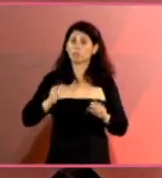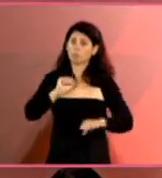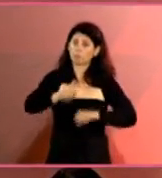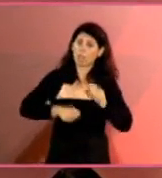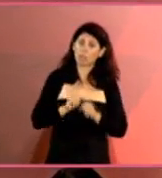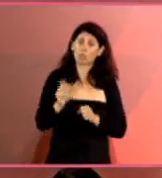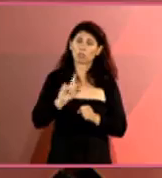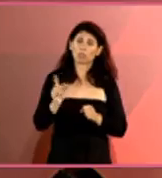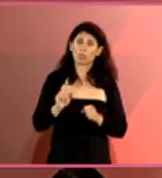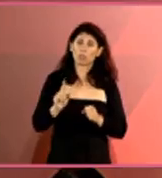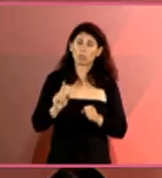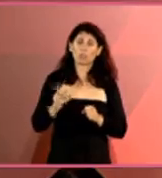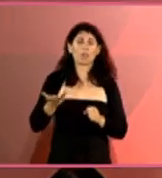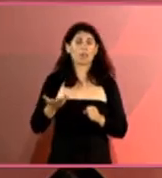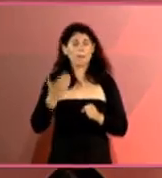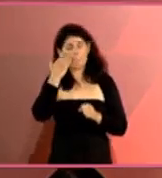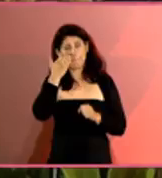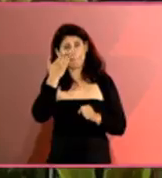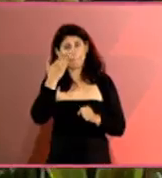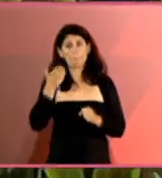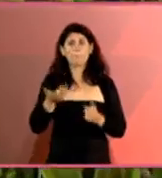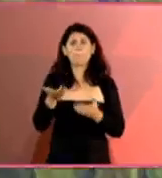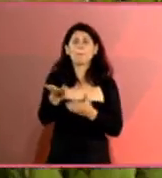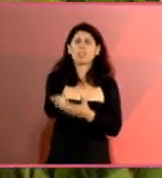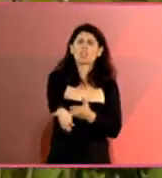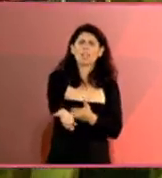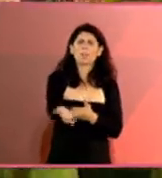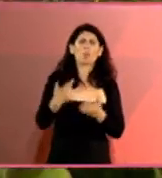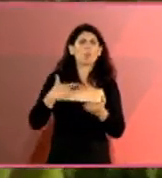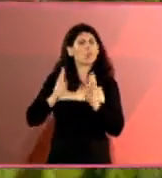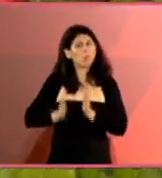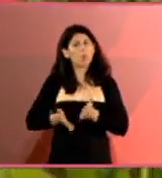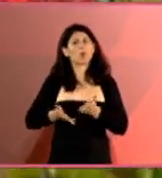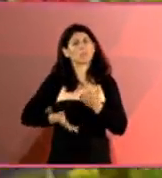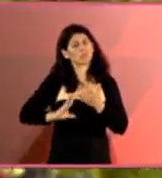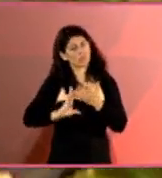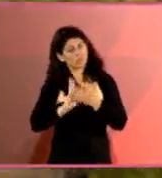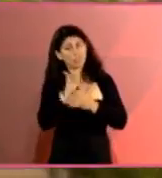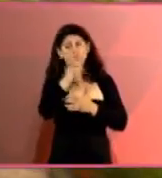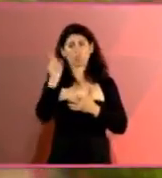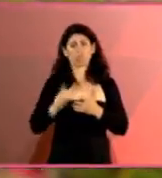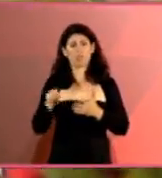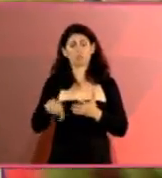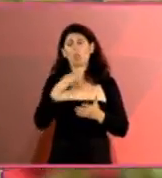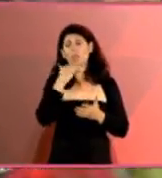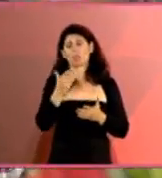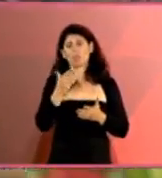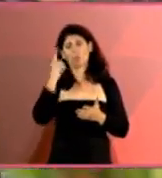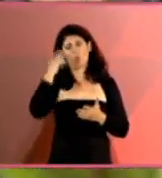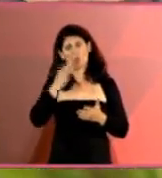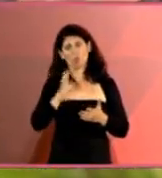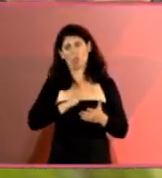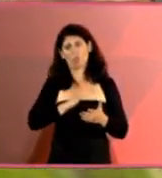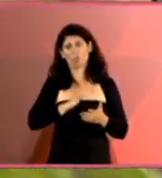και όχι με το χέρι απλωμένο θα μπορέσεις να καλυτερέψεις τη ζωή σου. Αυτό δεν μπορεί ο οποιοσδήποτε λογικός